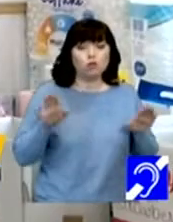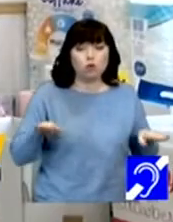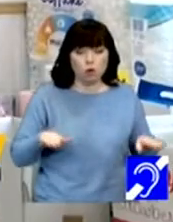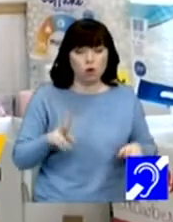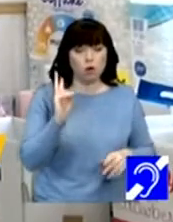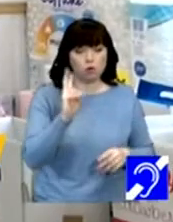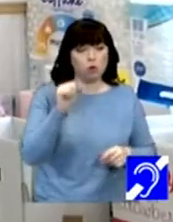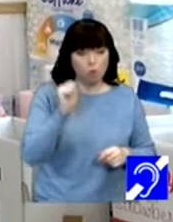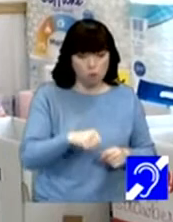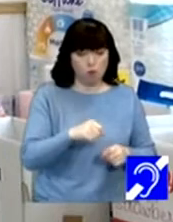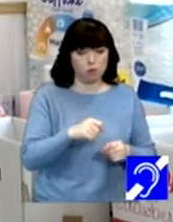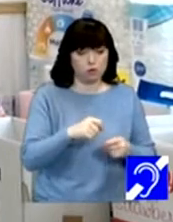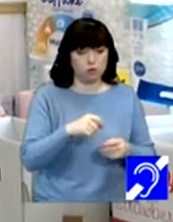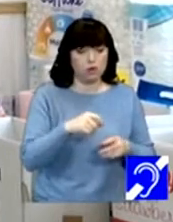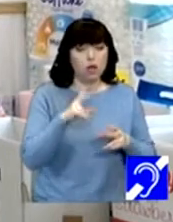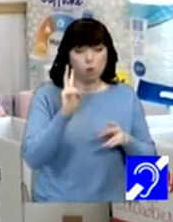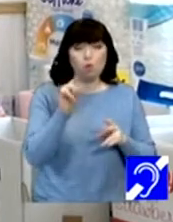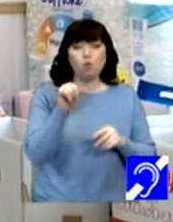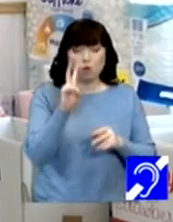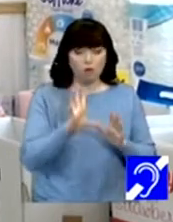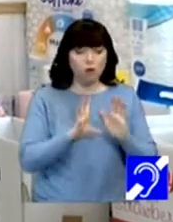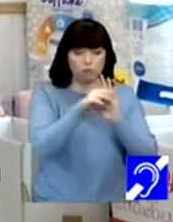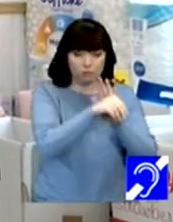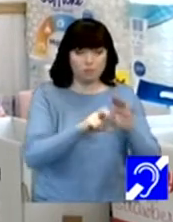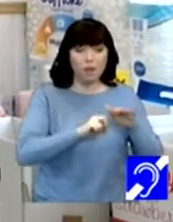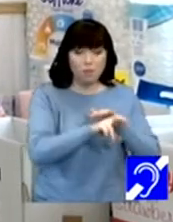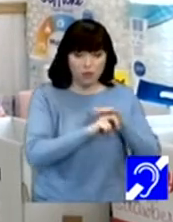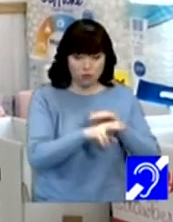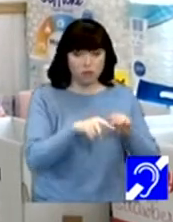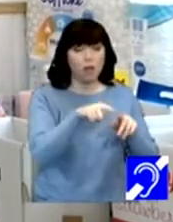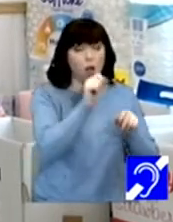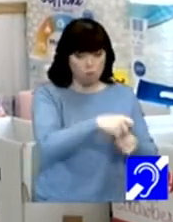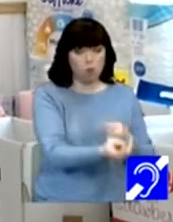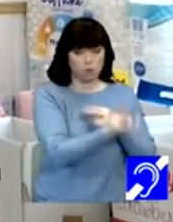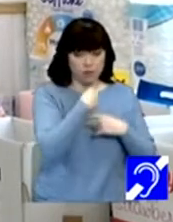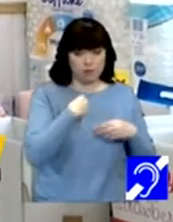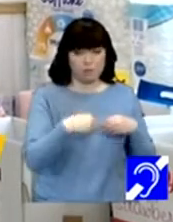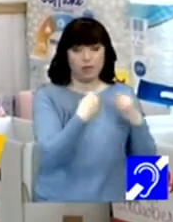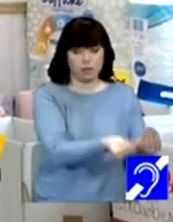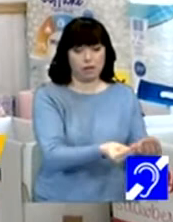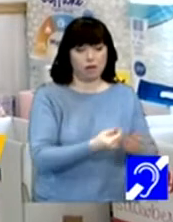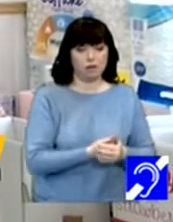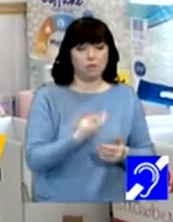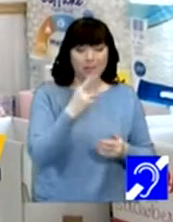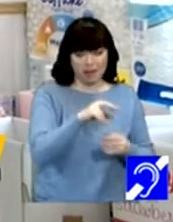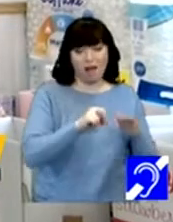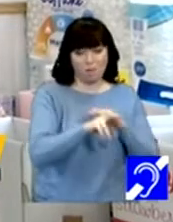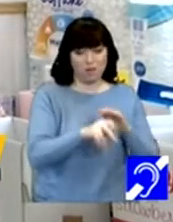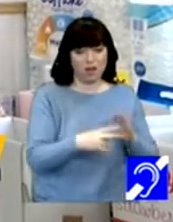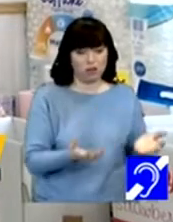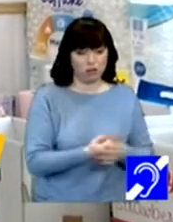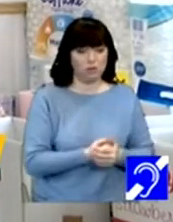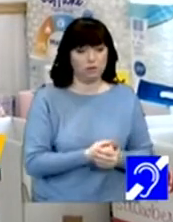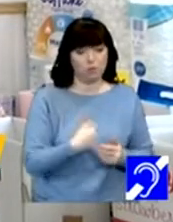face dovada că acasă au familii de refugiați, să vină la noi, să le dăm din aceste produse care vin pentru dânsii. Dispunem